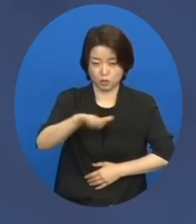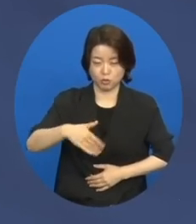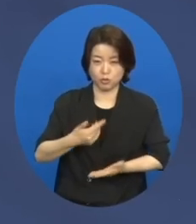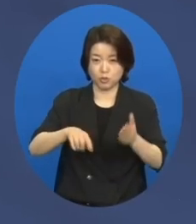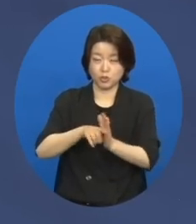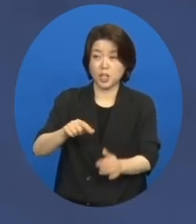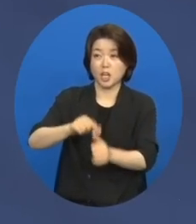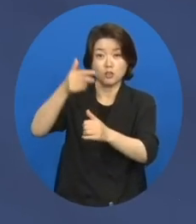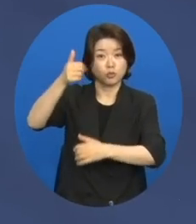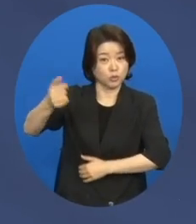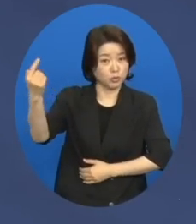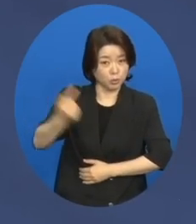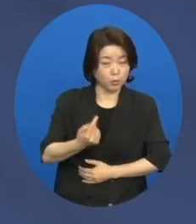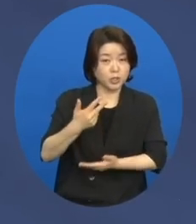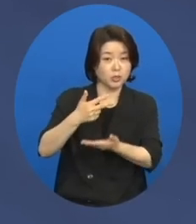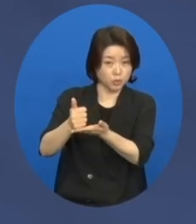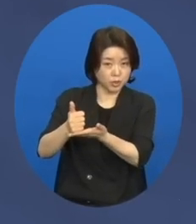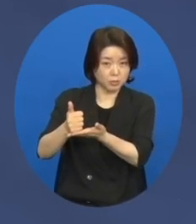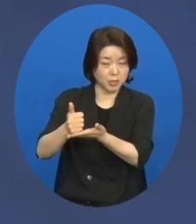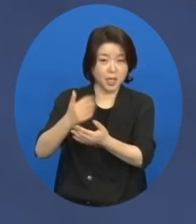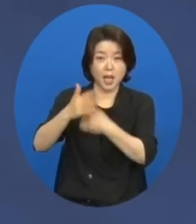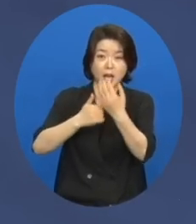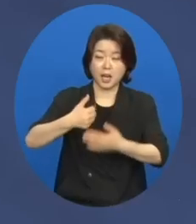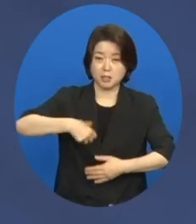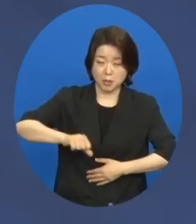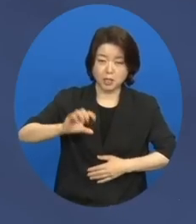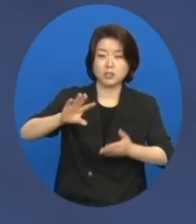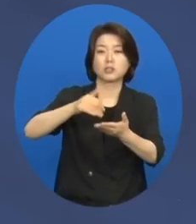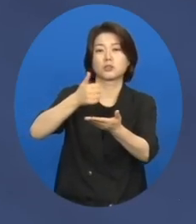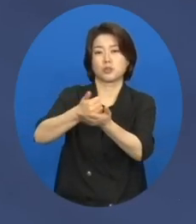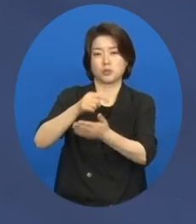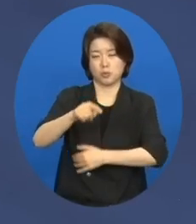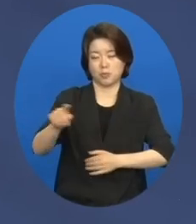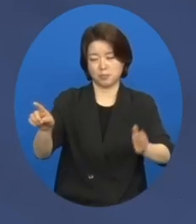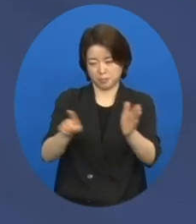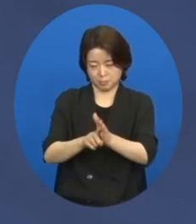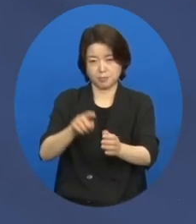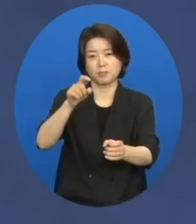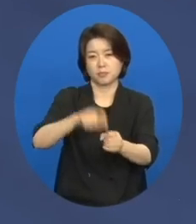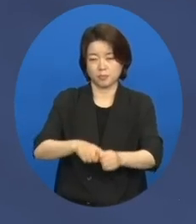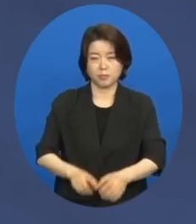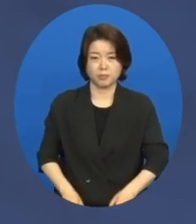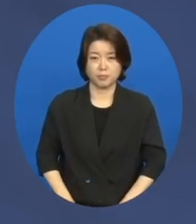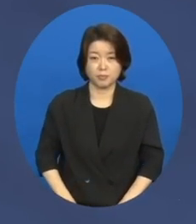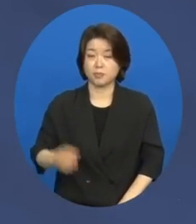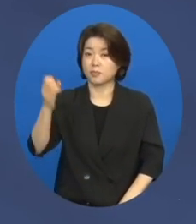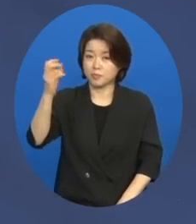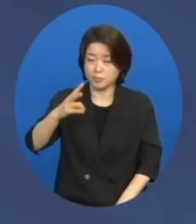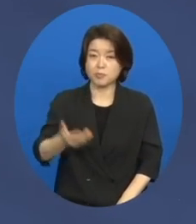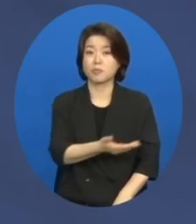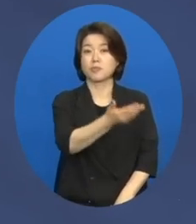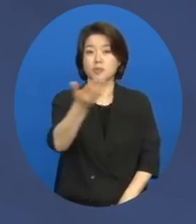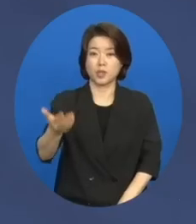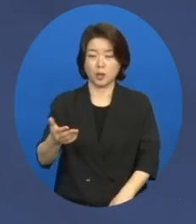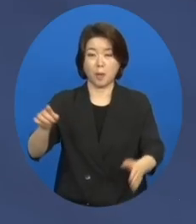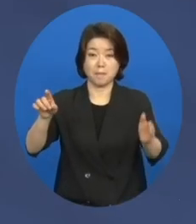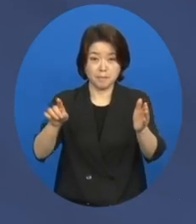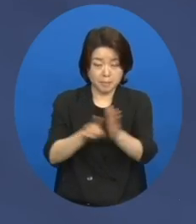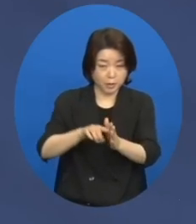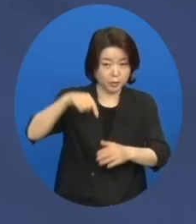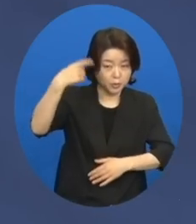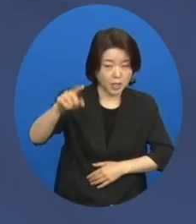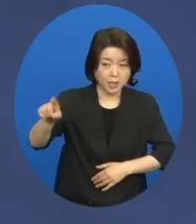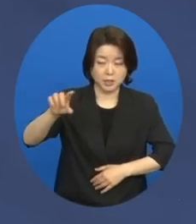구주로서 오셨던 주님이 하나님의 아들 그리스도이심을 믿게 하려 함이요. 그리고 너희로 믿고 그